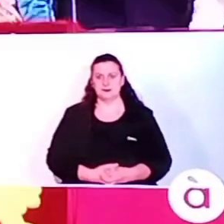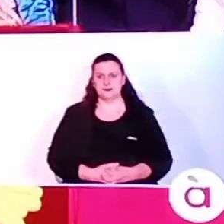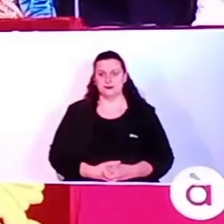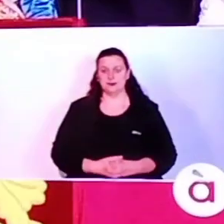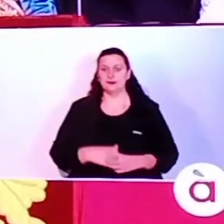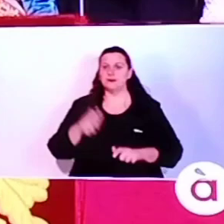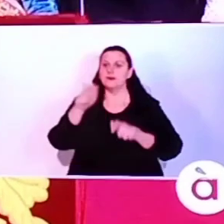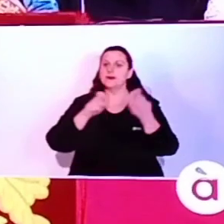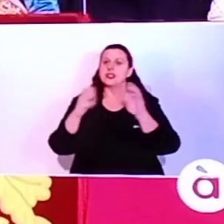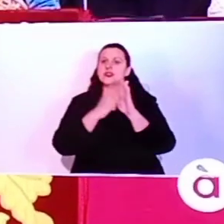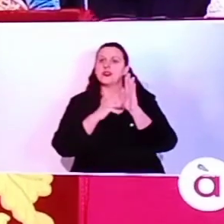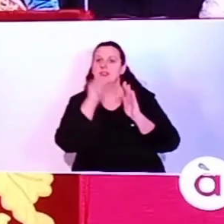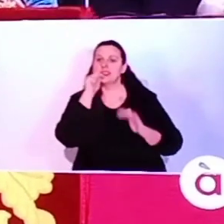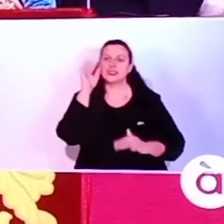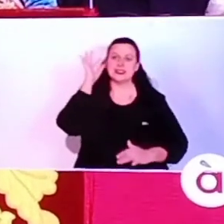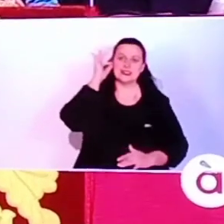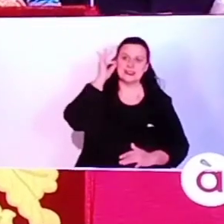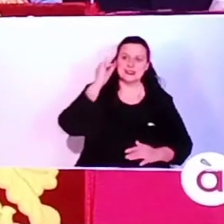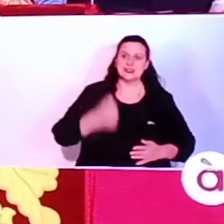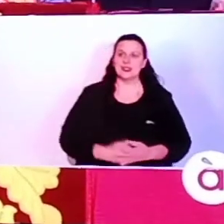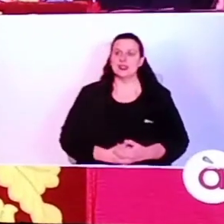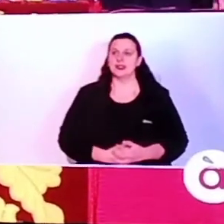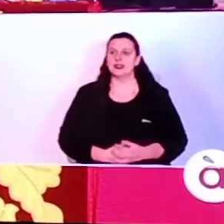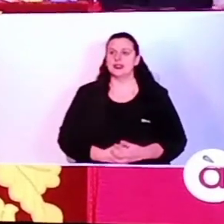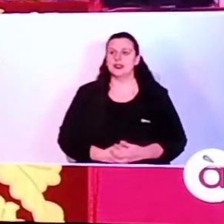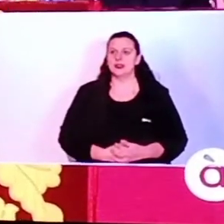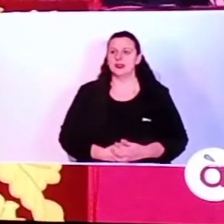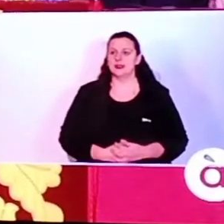des de València. Valencians i valencianes!